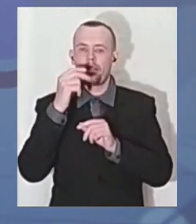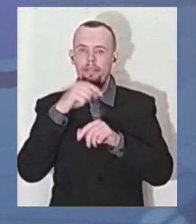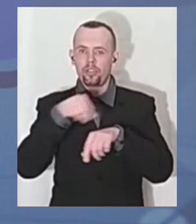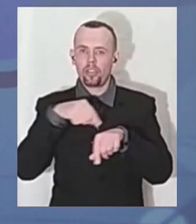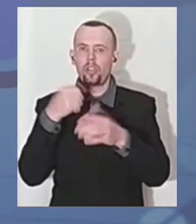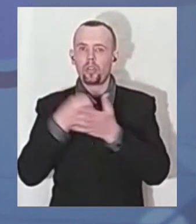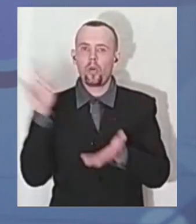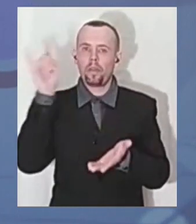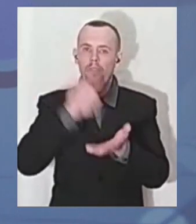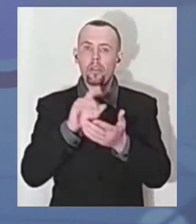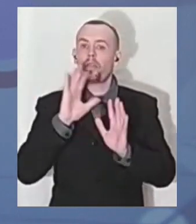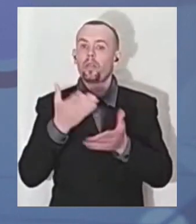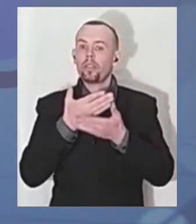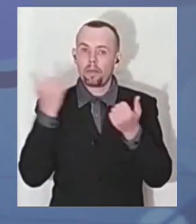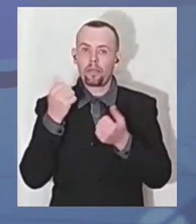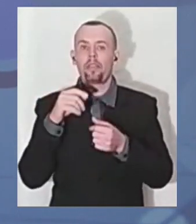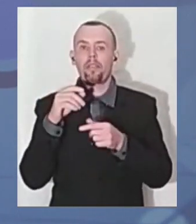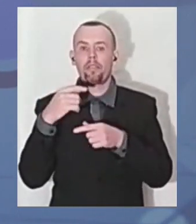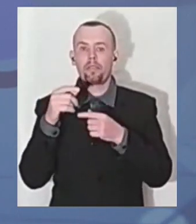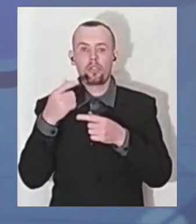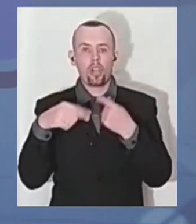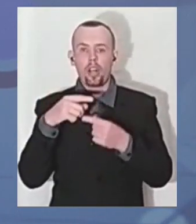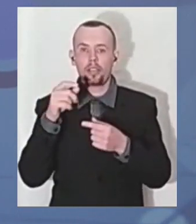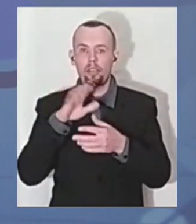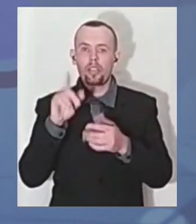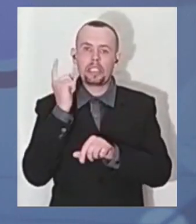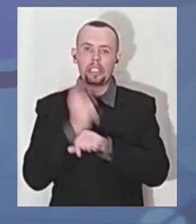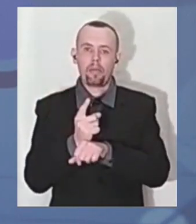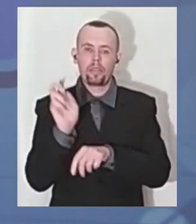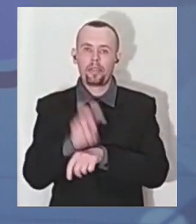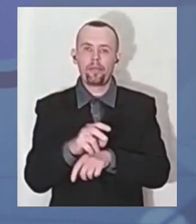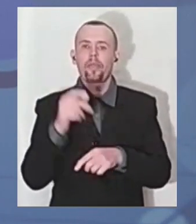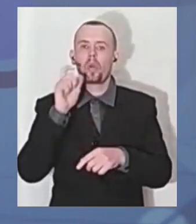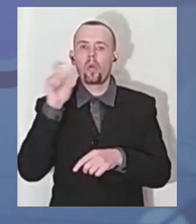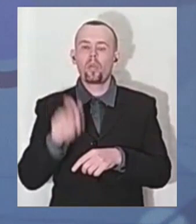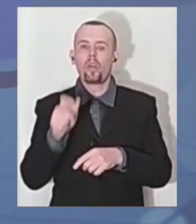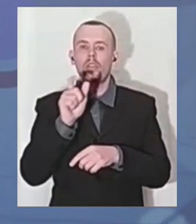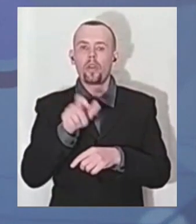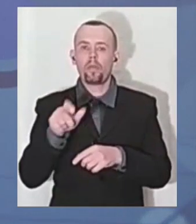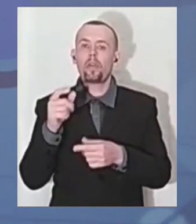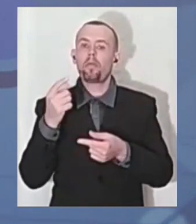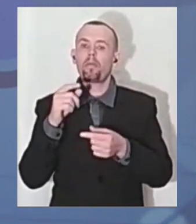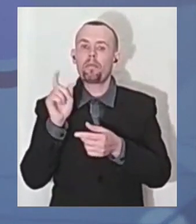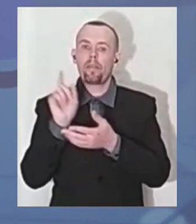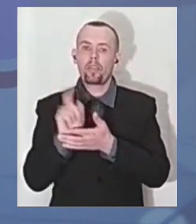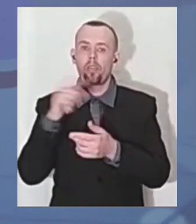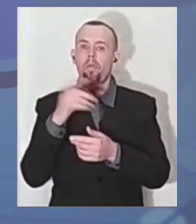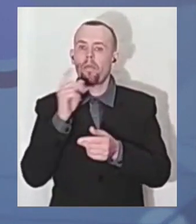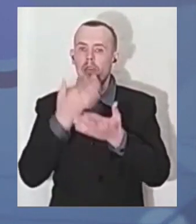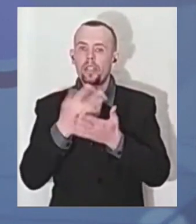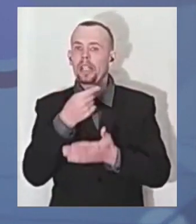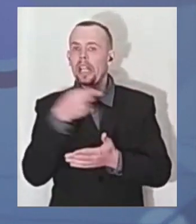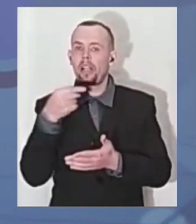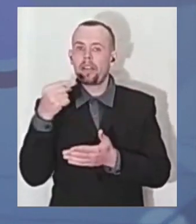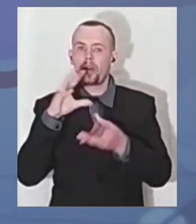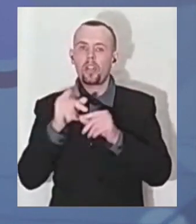відсутності в'їзд або транзит через Україну – заборонені. Українські ж громадяни повинні пред'явити негативний результат тесту, що зроблений не